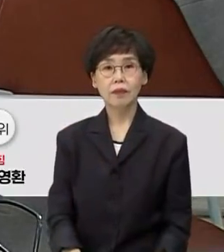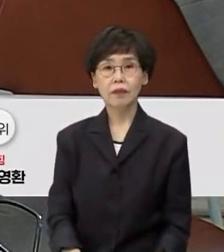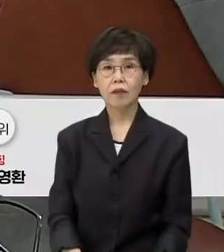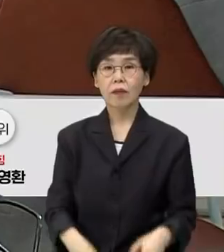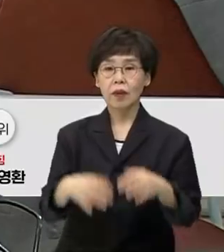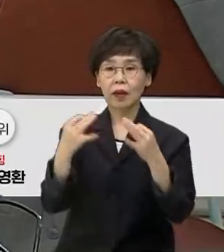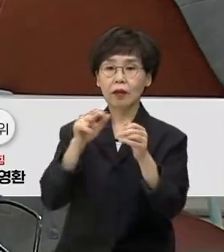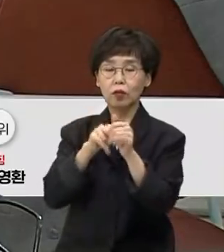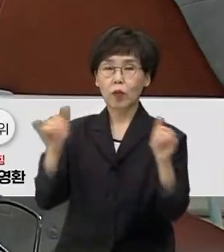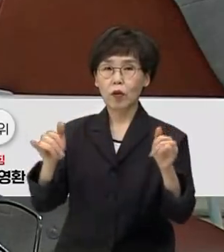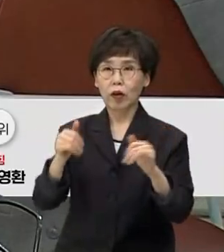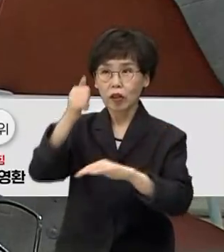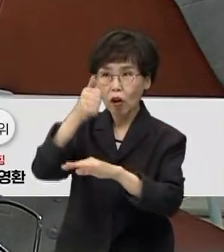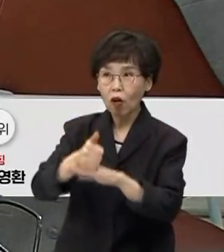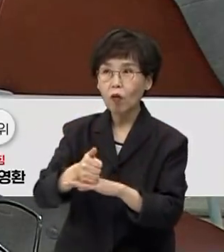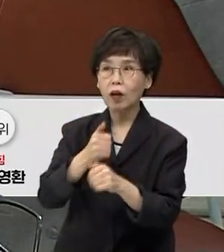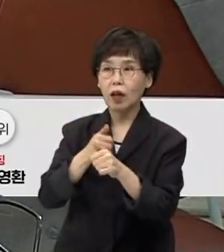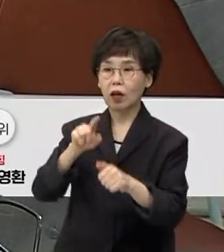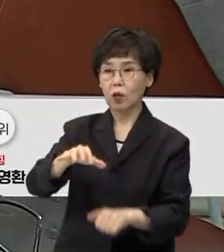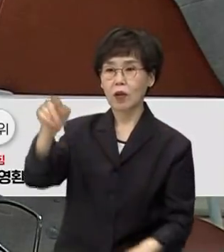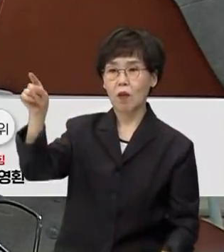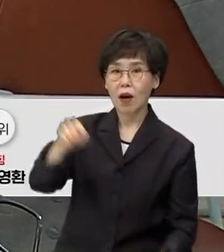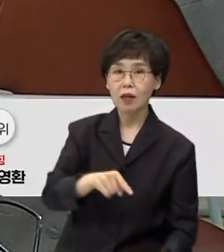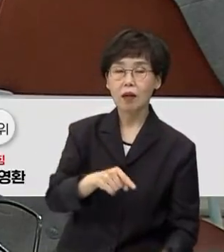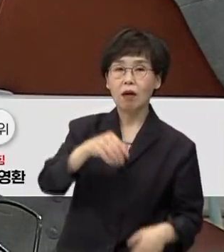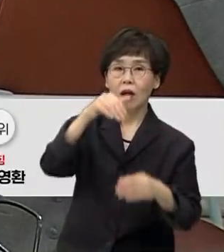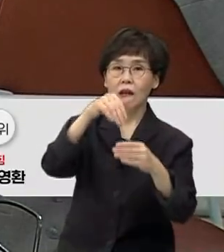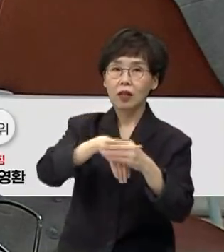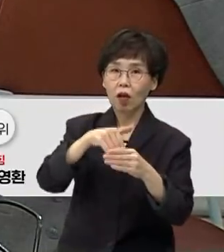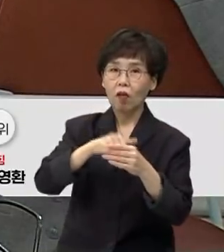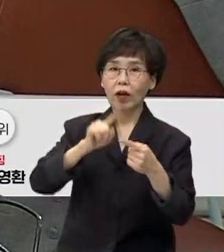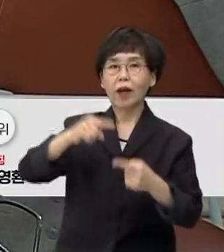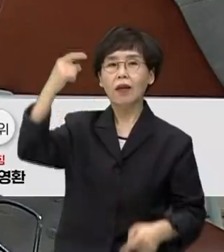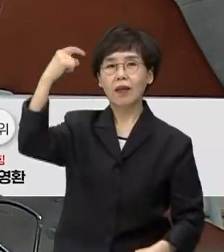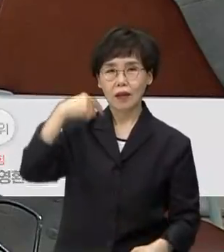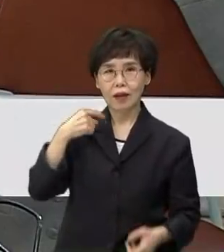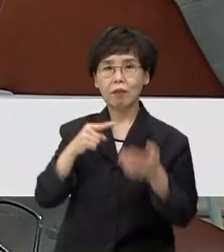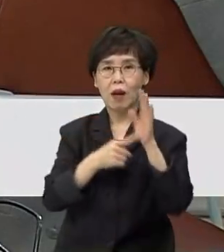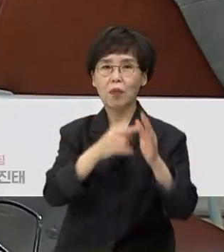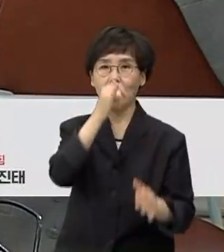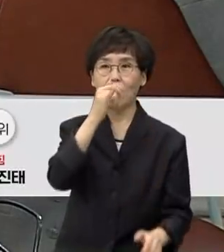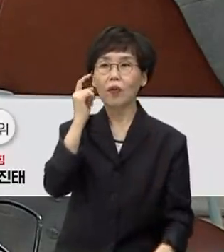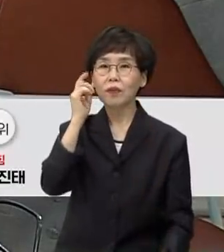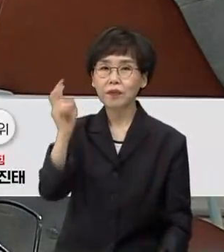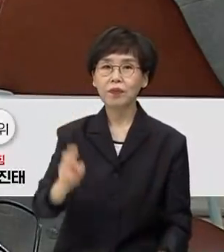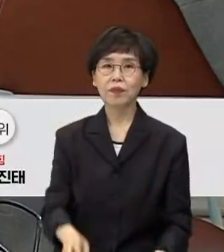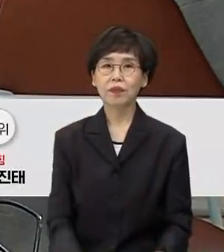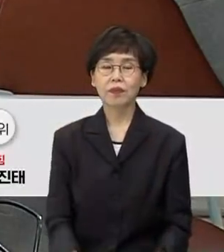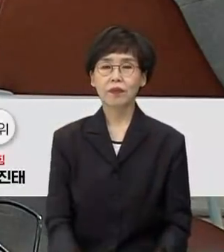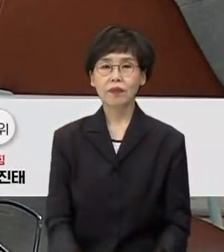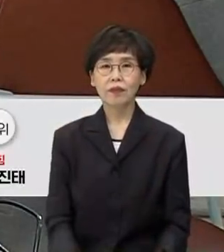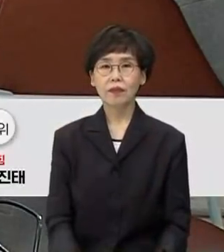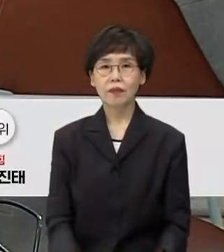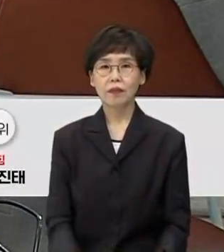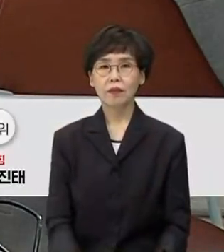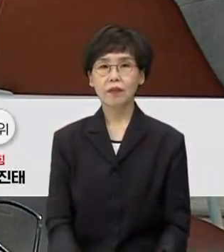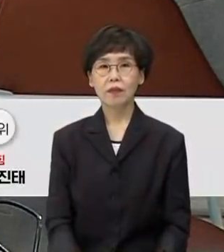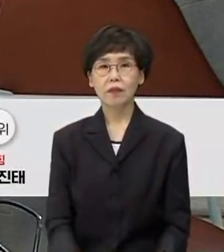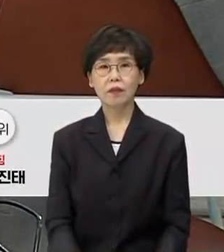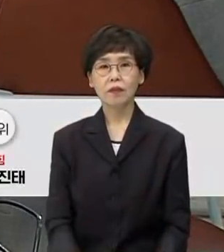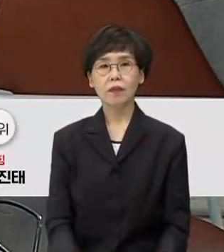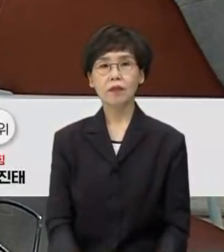김 후보는 개표 결과에 따라 이곳 캠프를 찾아 선거에 대한 소감을 전할 것으로 알려졌습니다. 지금까지 김은혜 후보